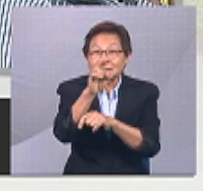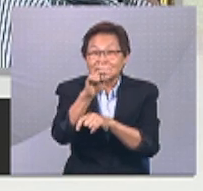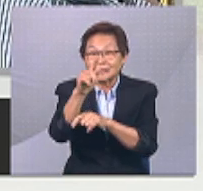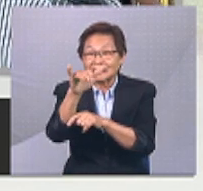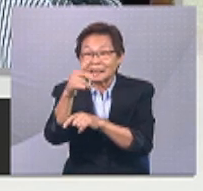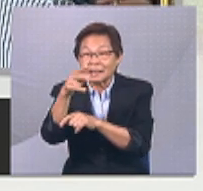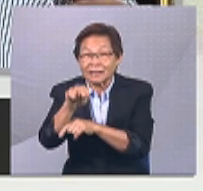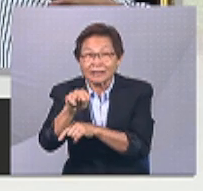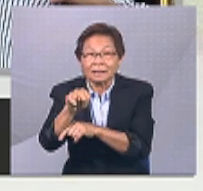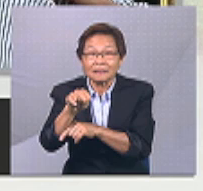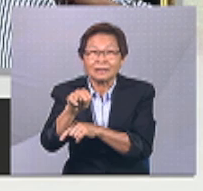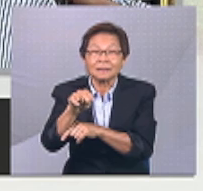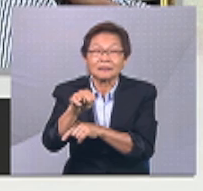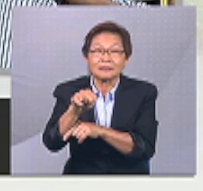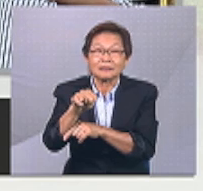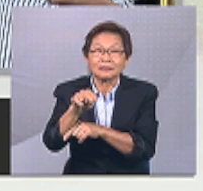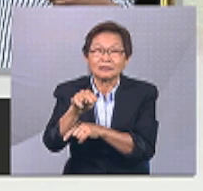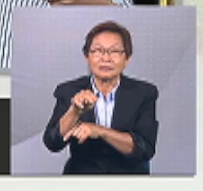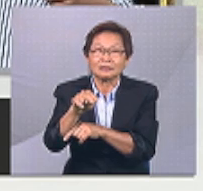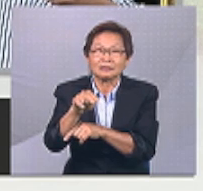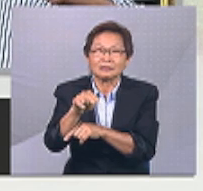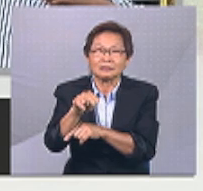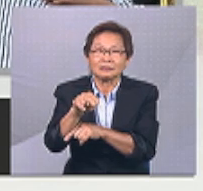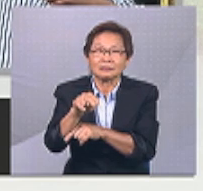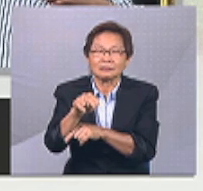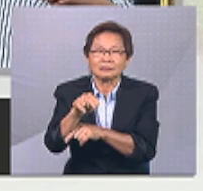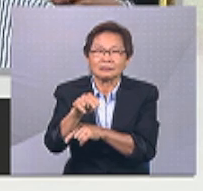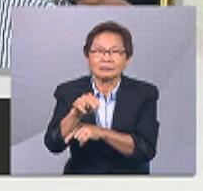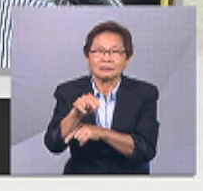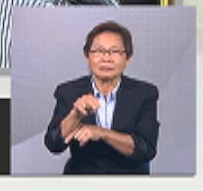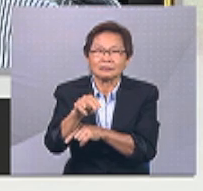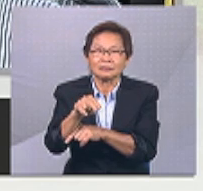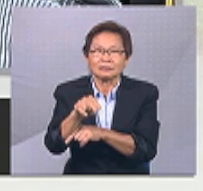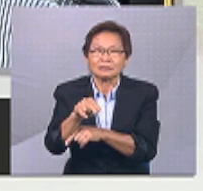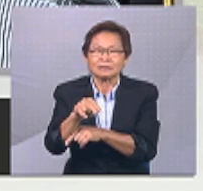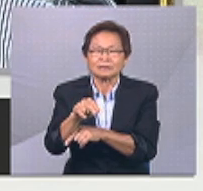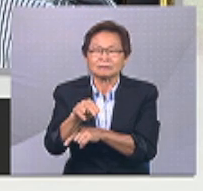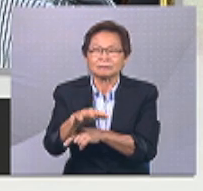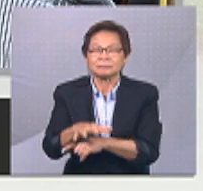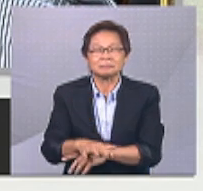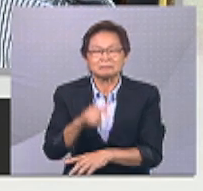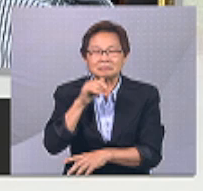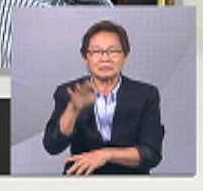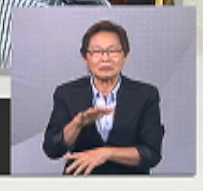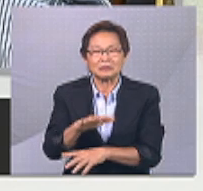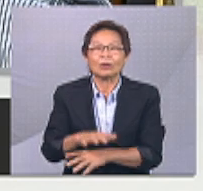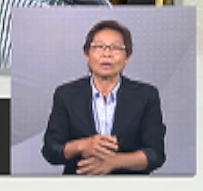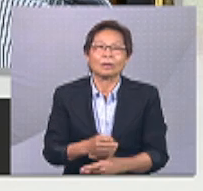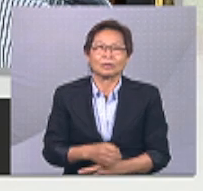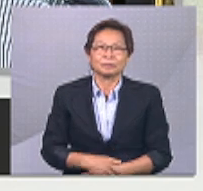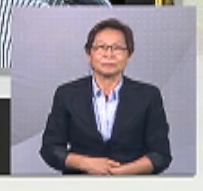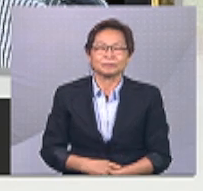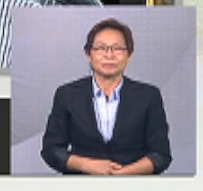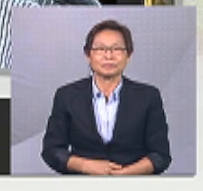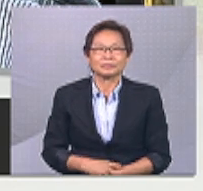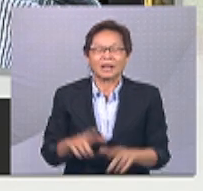satu kumpulan lah daripada dulu kumpulan Alakam. Adakah ini satu benda yang mana dan adakah ini kluster baru dan apakah punca kluster